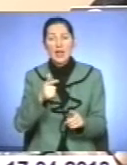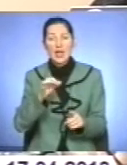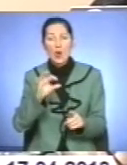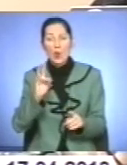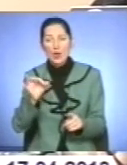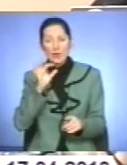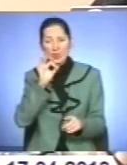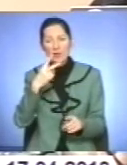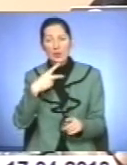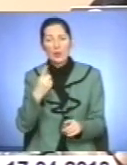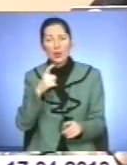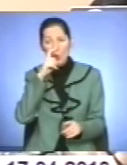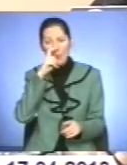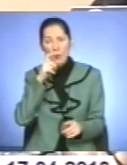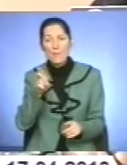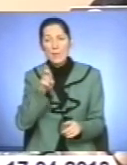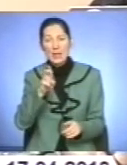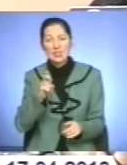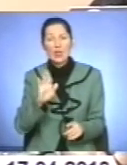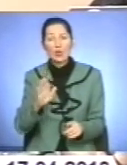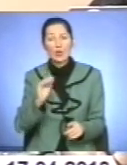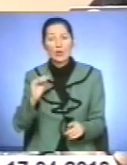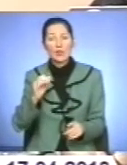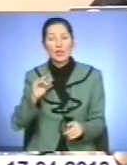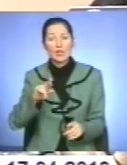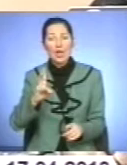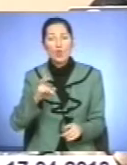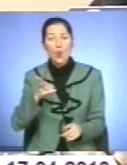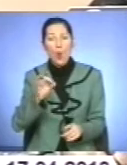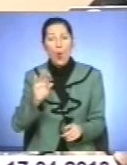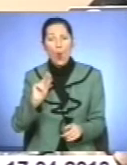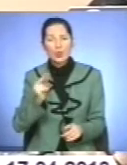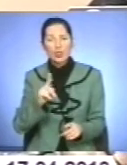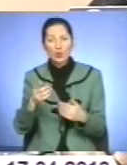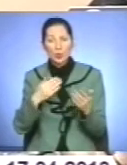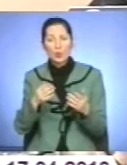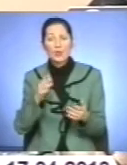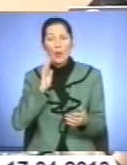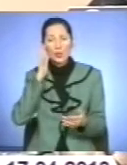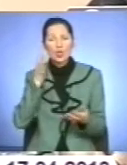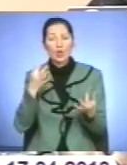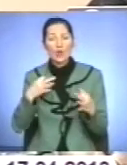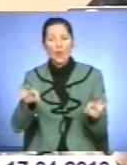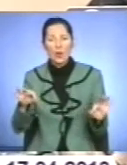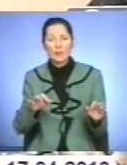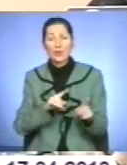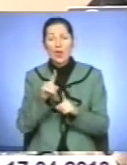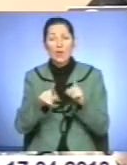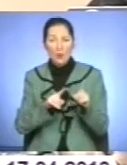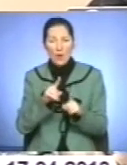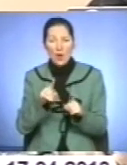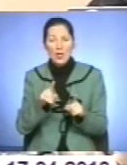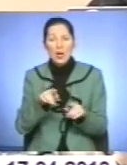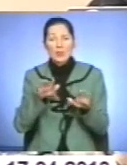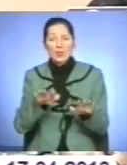Федорович Янукович. Це щодо стосується політичної волі. На переконання президента, реформування місцевого самоврядування